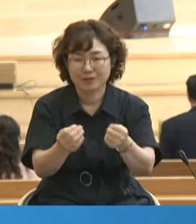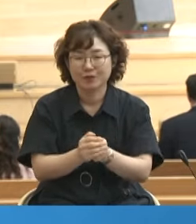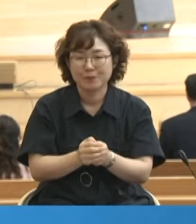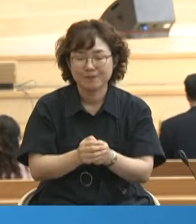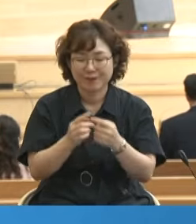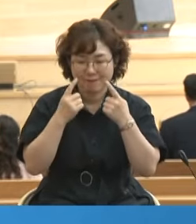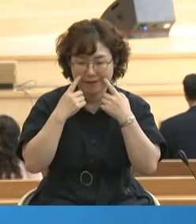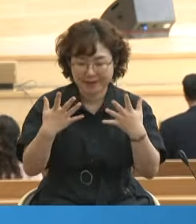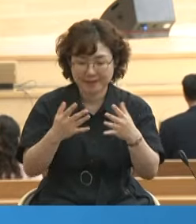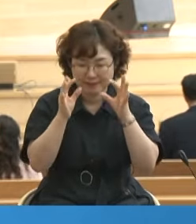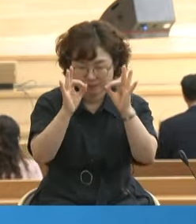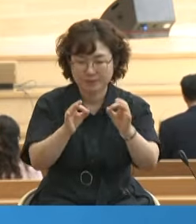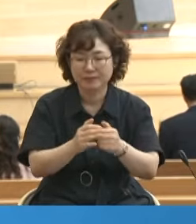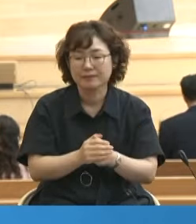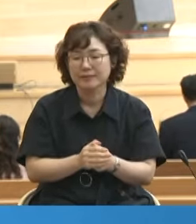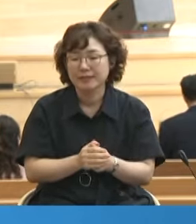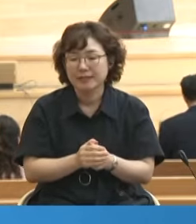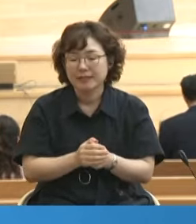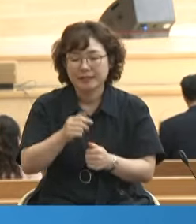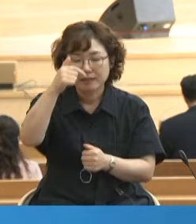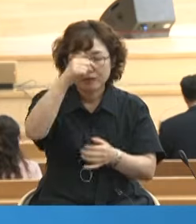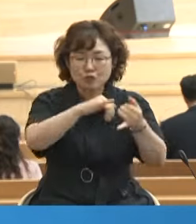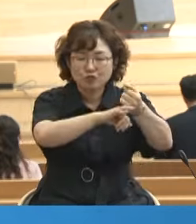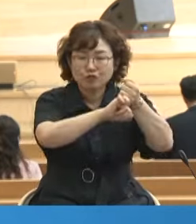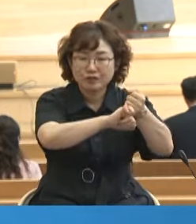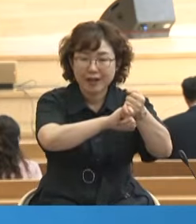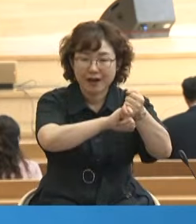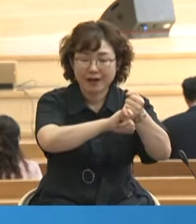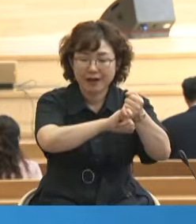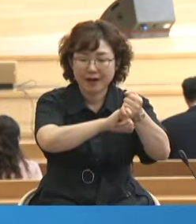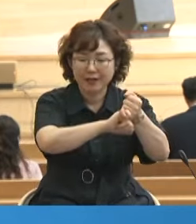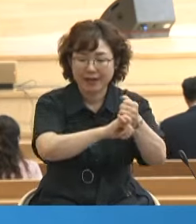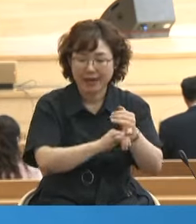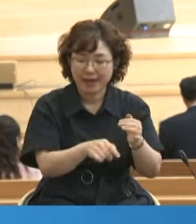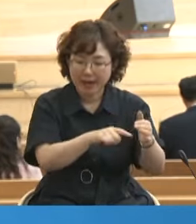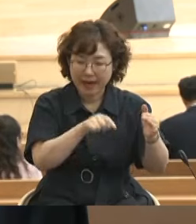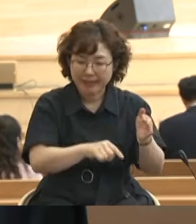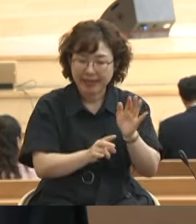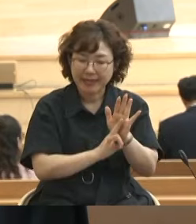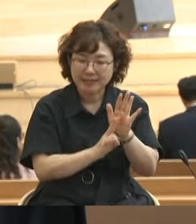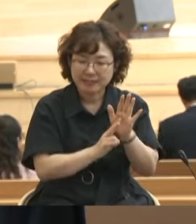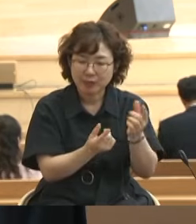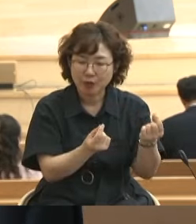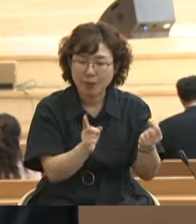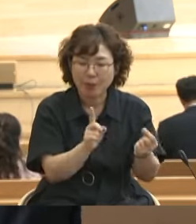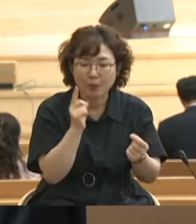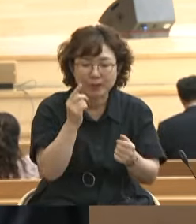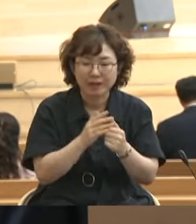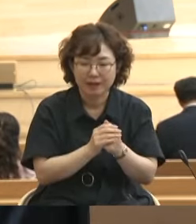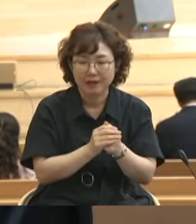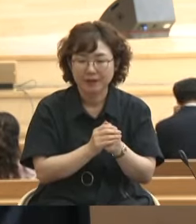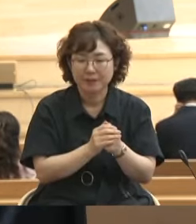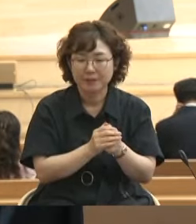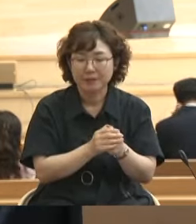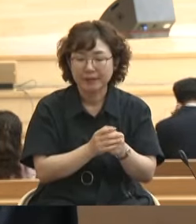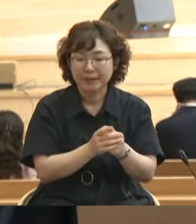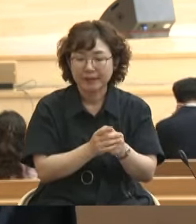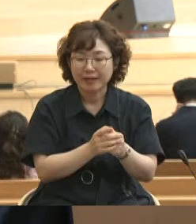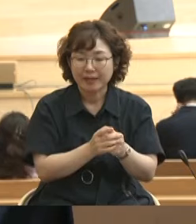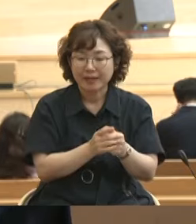보세요. 구약의 계시록이라고 말할 수 있는 에스겔서 같이 병행해서 읽어볼까요?